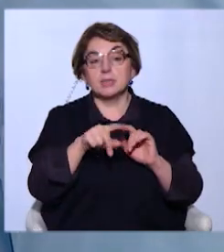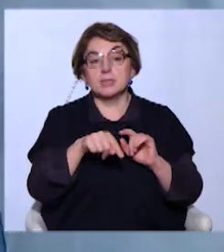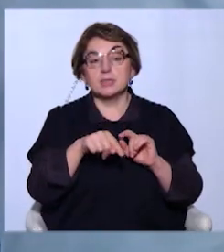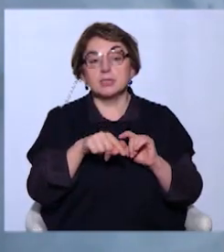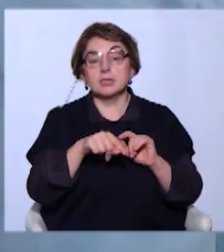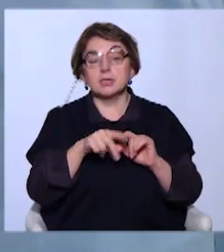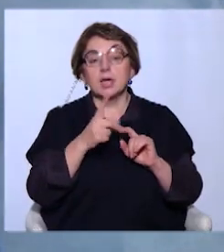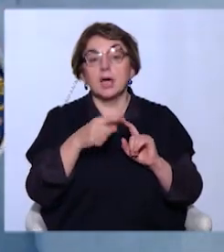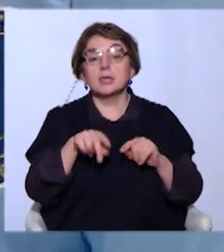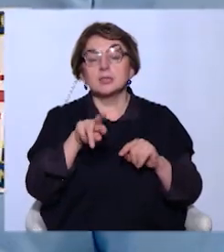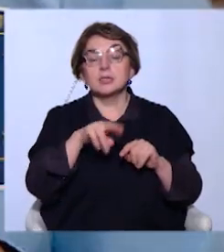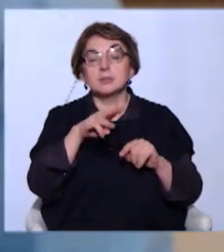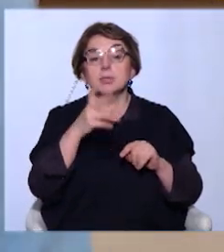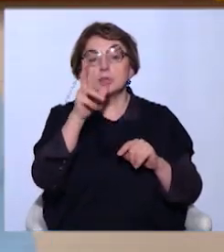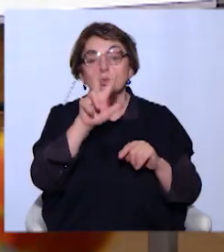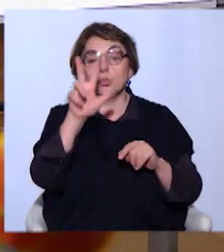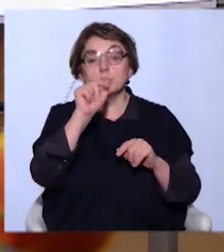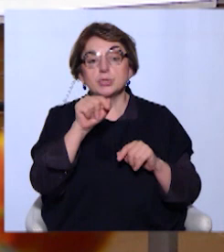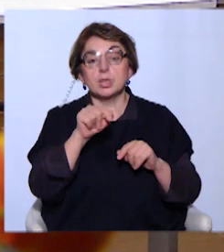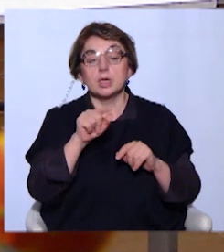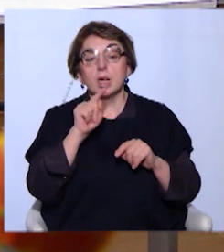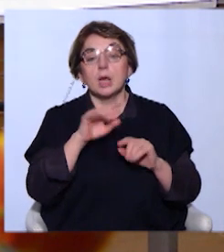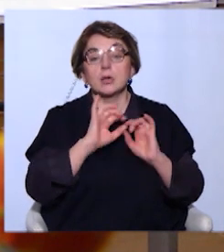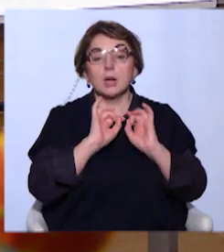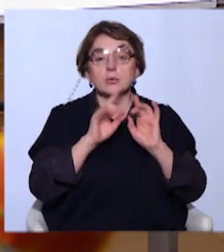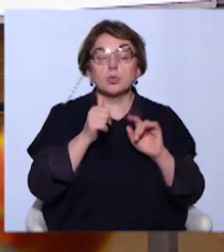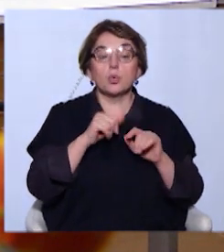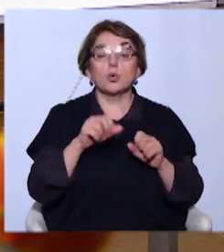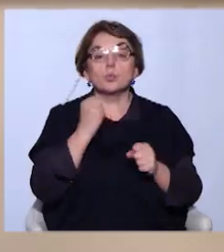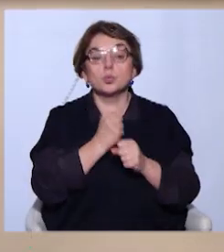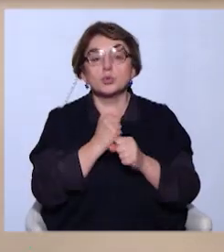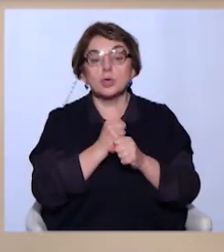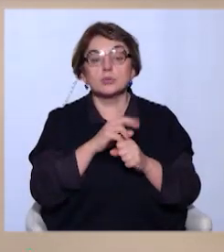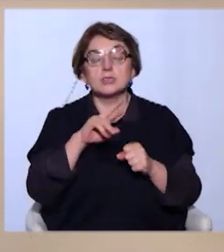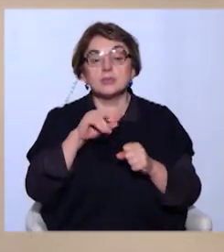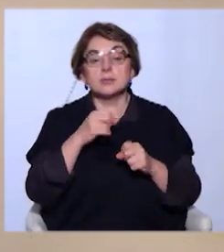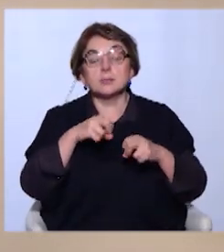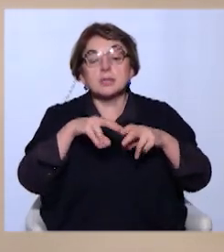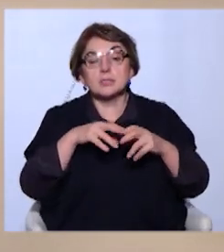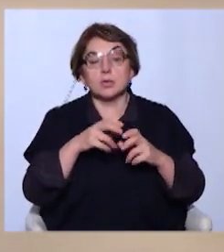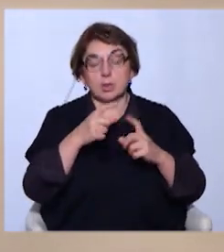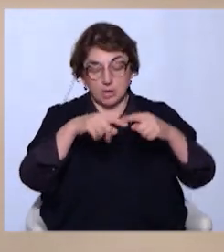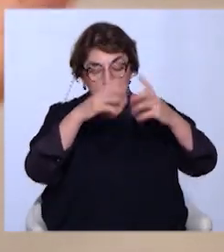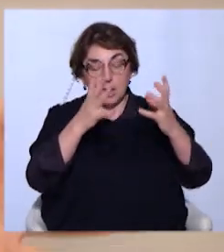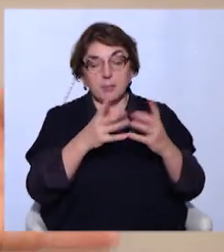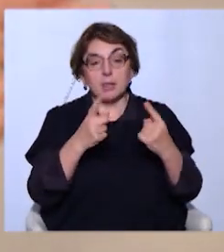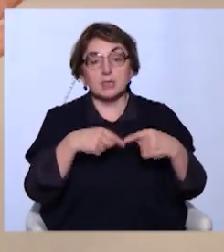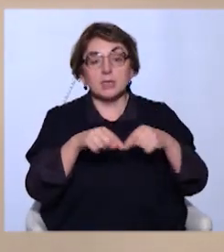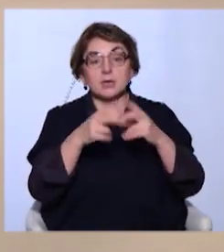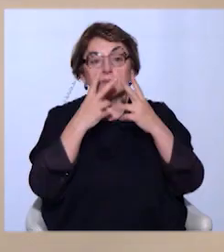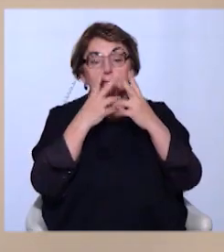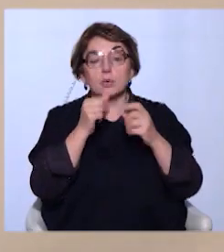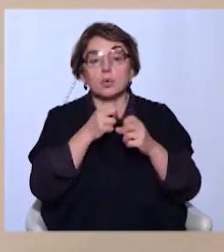ანუ 159 დეციმეტრ კუბია. და ბოლოს, რადგან აგიხსენით თუ როგორ მუშაობს დისტილაციის აპარატი, მინდა იგივე გაჩვენოთ,